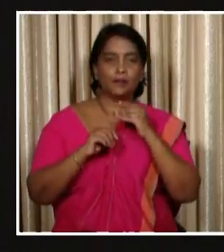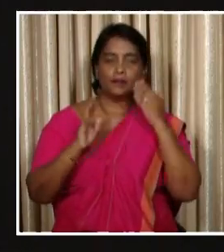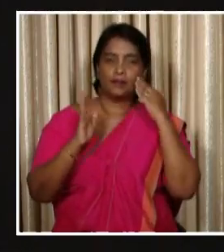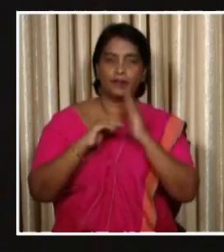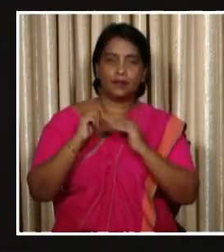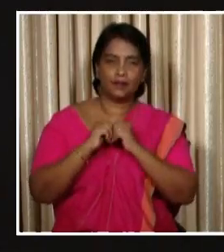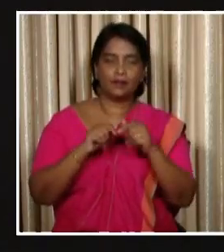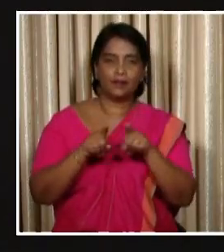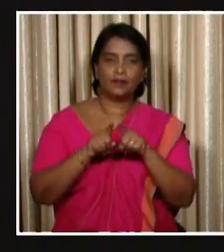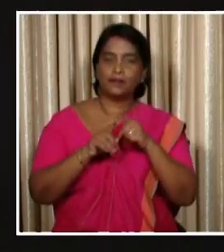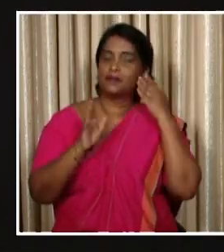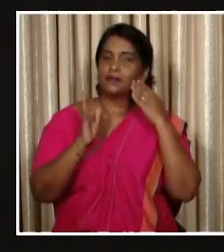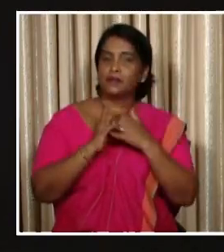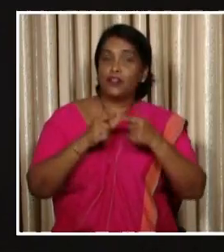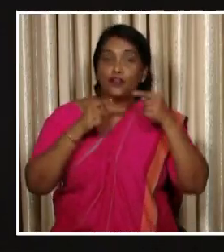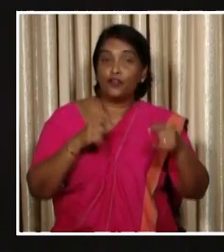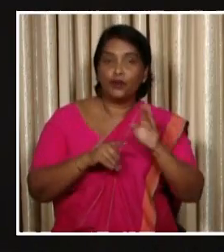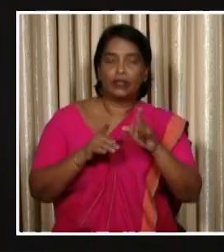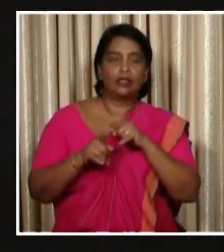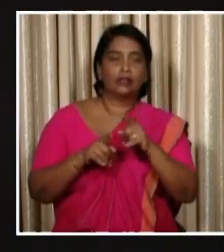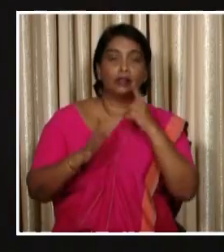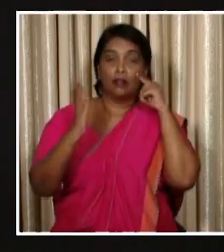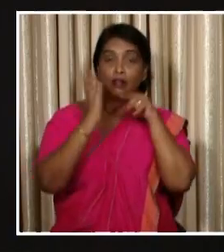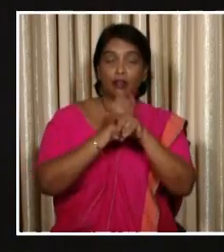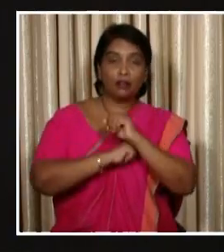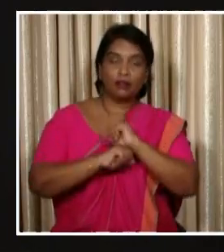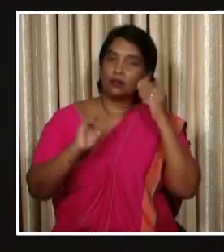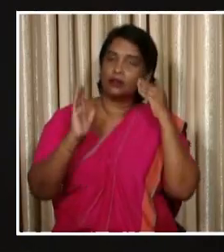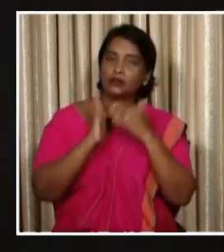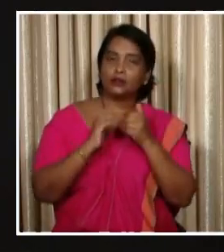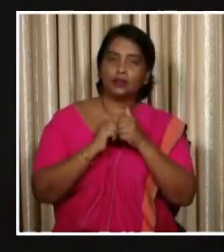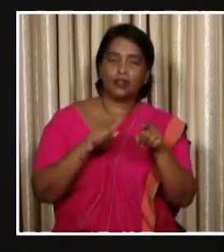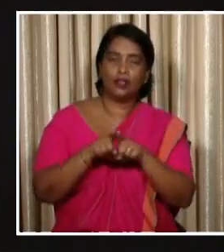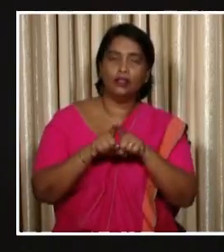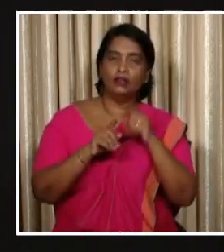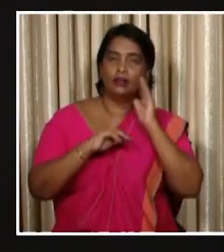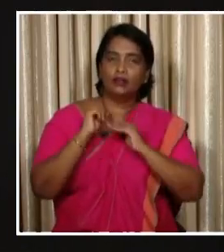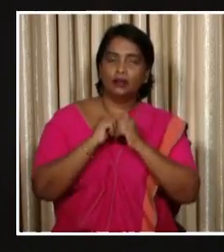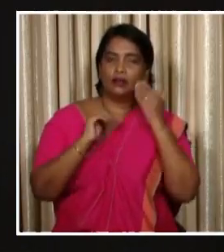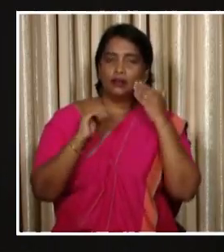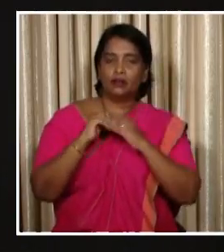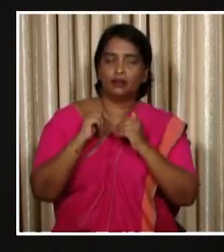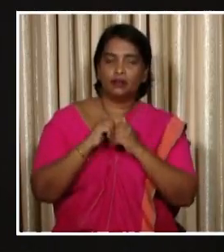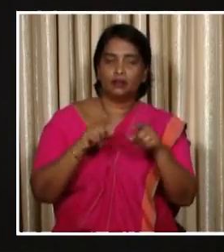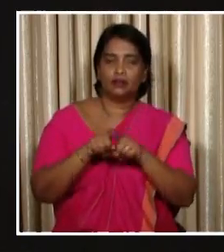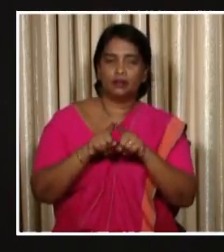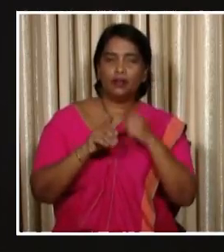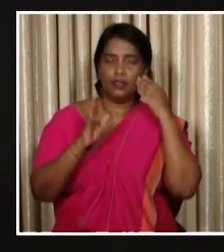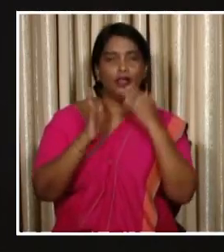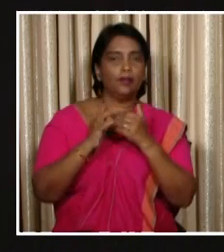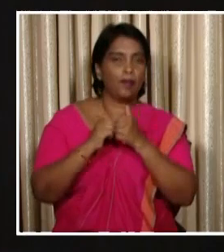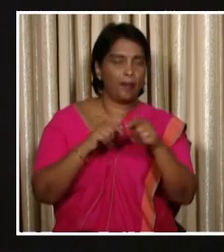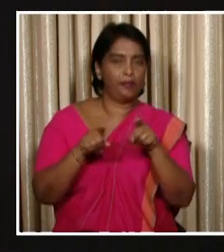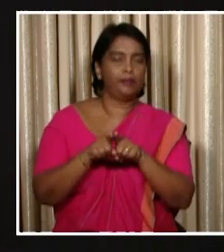ආයෝජනවලට නෙමෙයි ගරු මන්ත්‍රීතුමනි විරුද්ධ වුණේ විනිවිද භාවයකින් තොරව ව්‍යාපෘති ලබා දෙනවටයි විරුද්ධ වුණේ. අපි අහලා